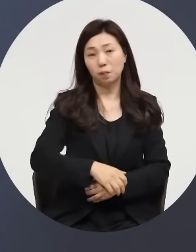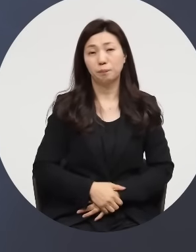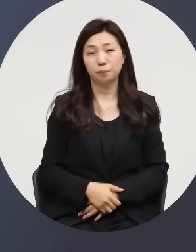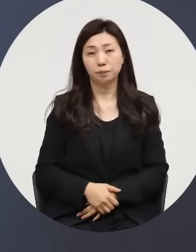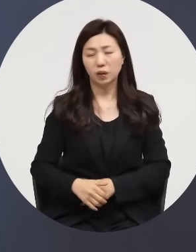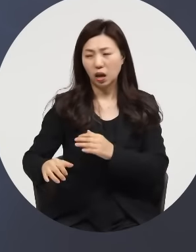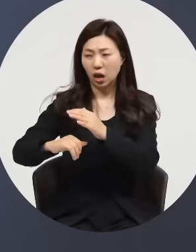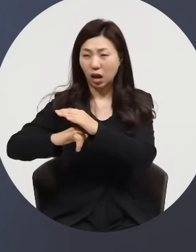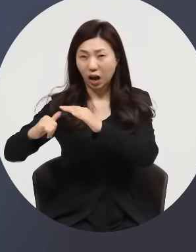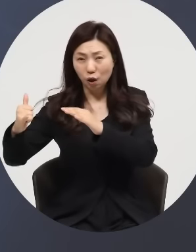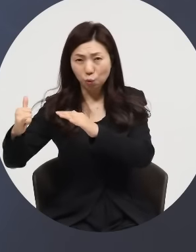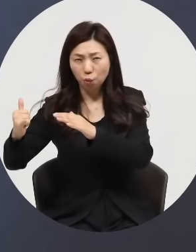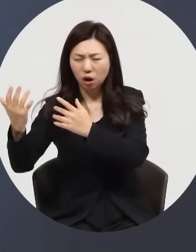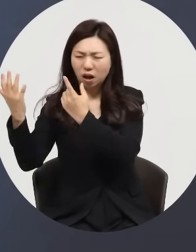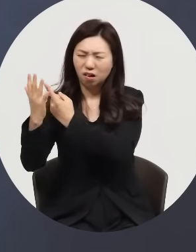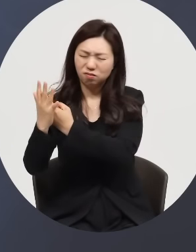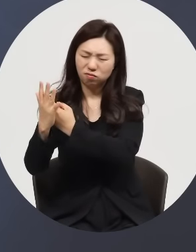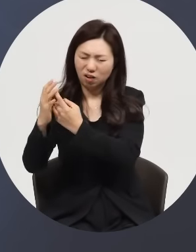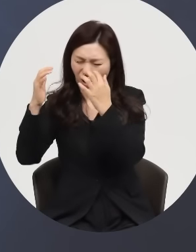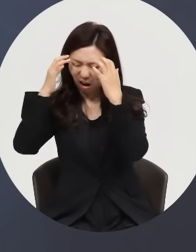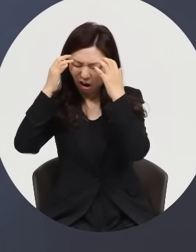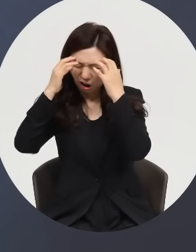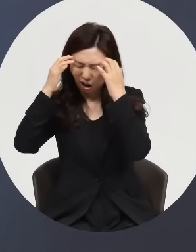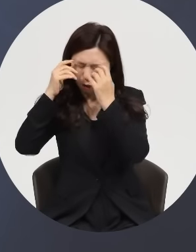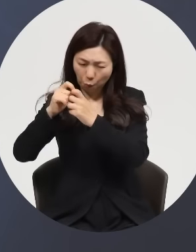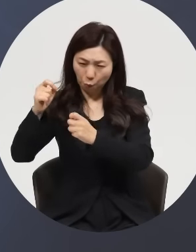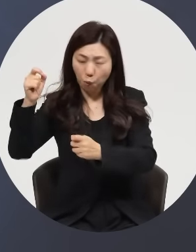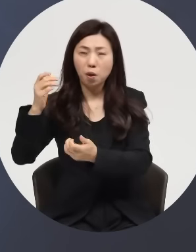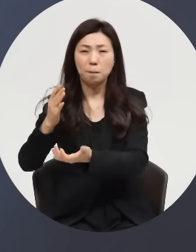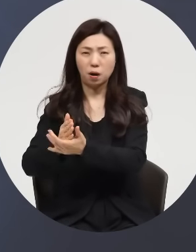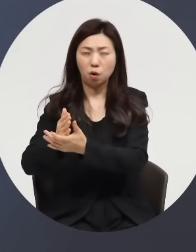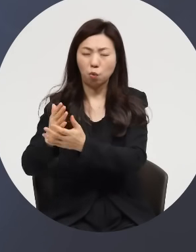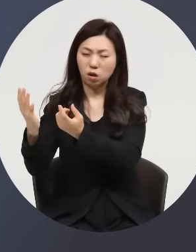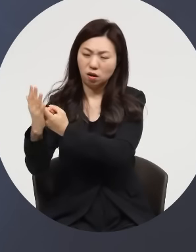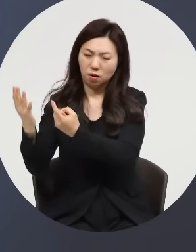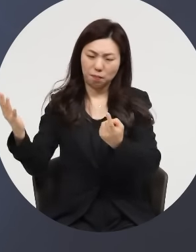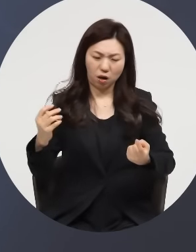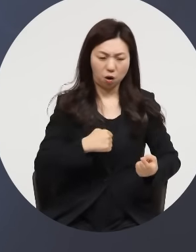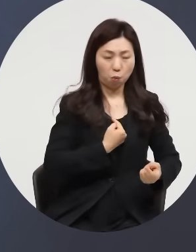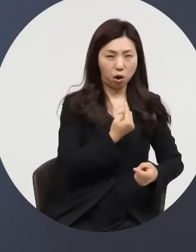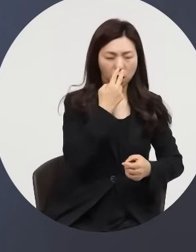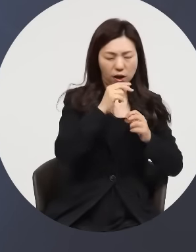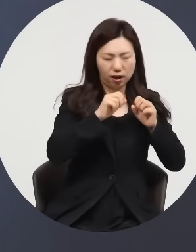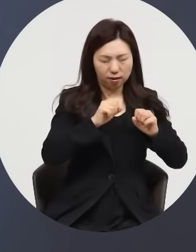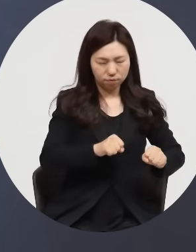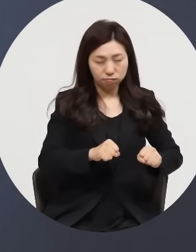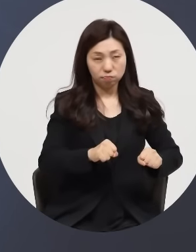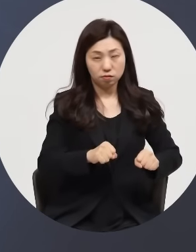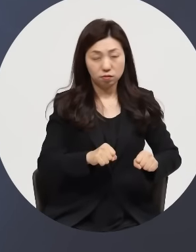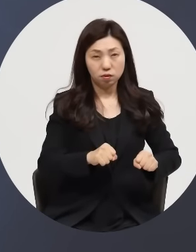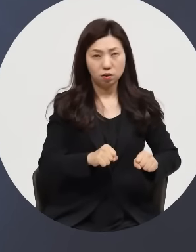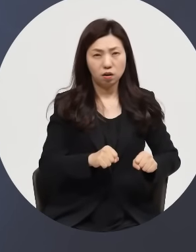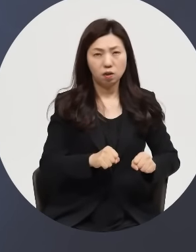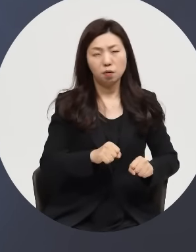자기가 벗어나서 자기 혼자라도 살면 다행이고 또 그게 제대로 돼서